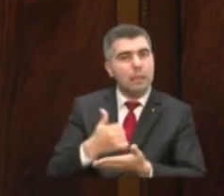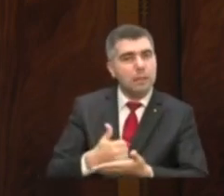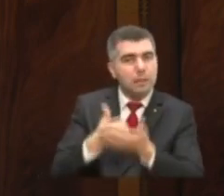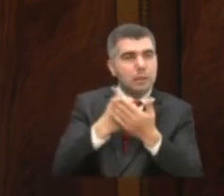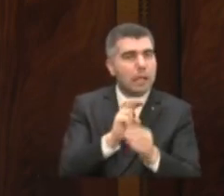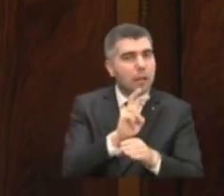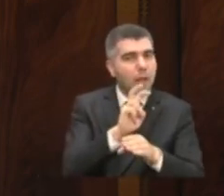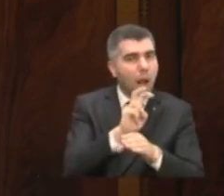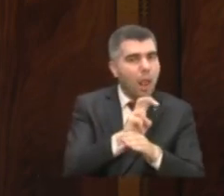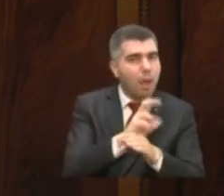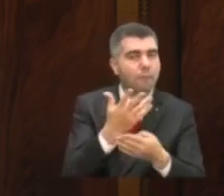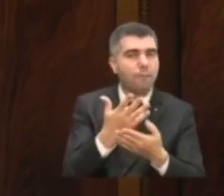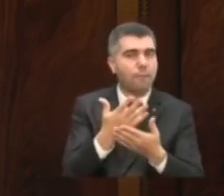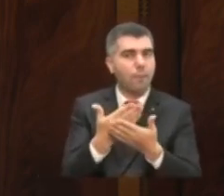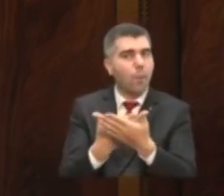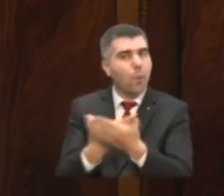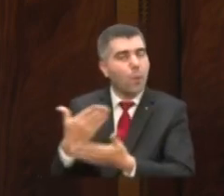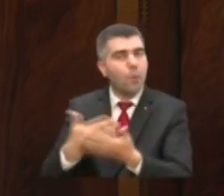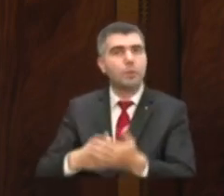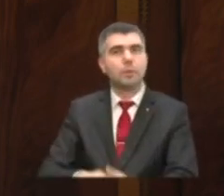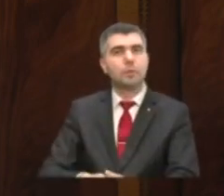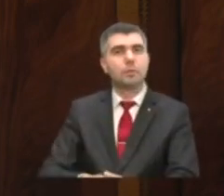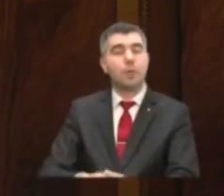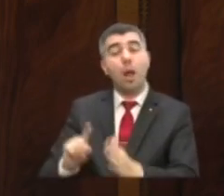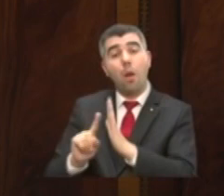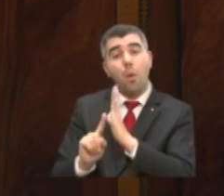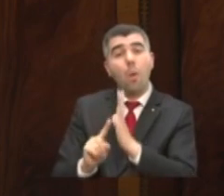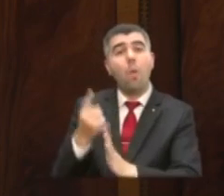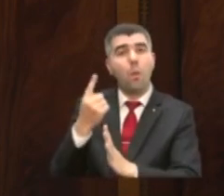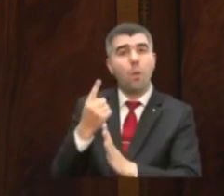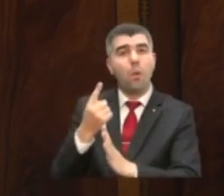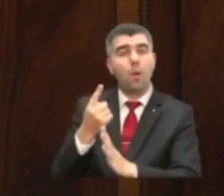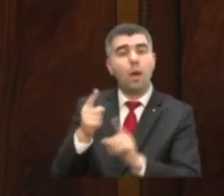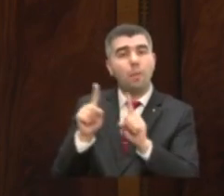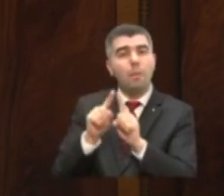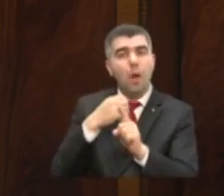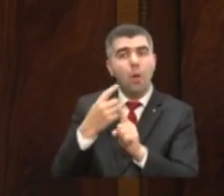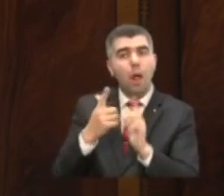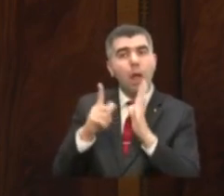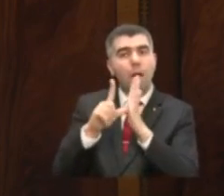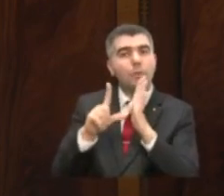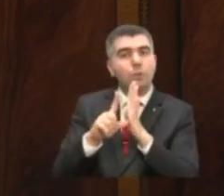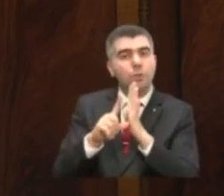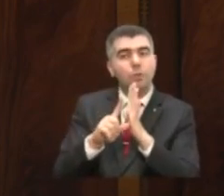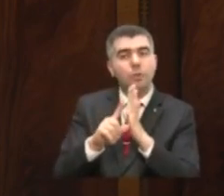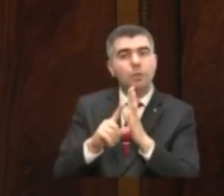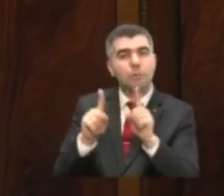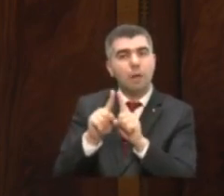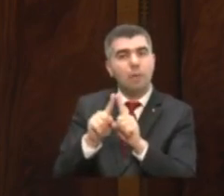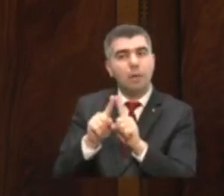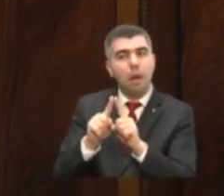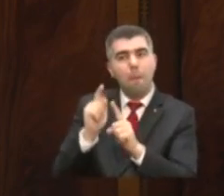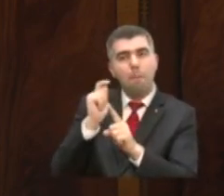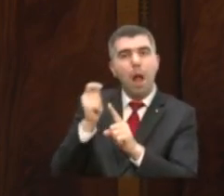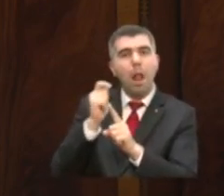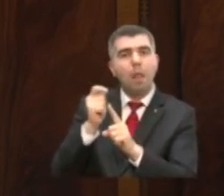وتشجيع المتعاملين فيها وغيرها، التنصيص لأول مرة على مسطرة لإنقاذ المقاولة التي ستوفر آلية فعالة من